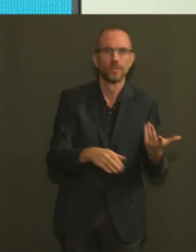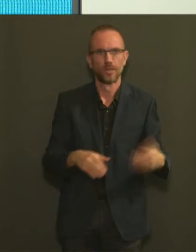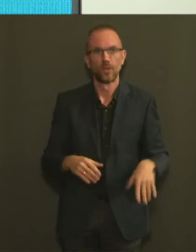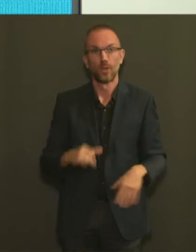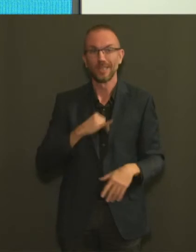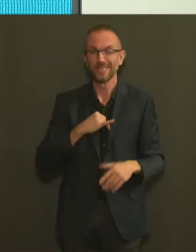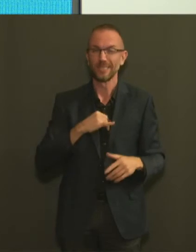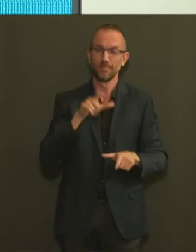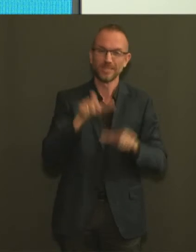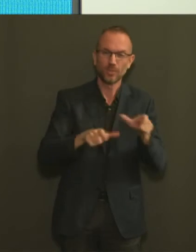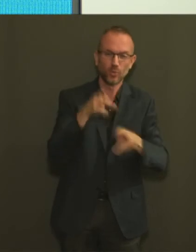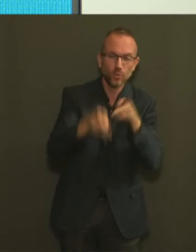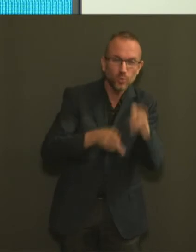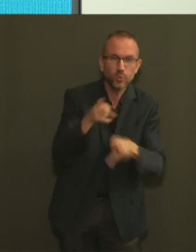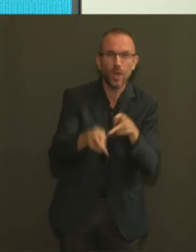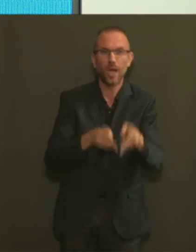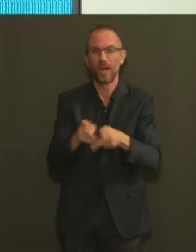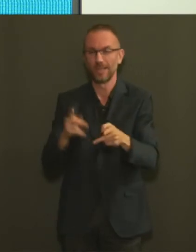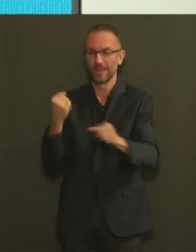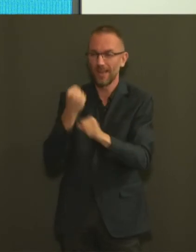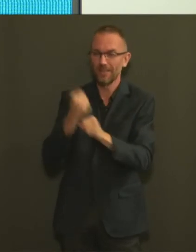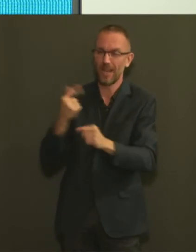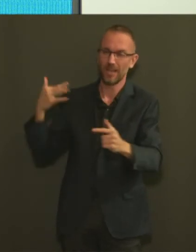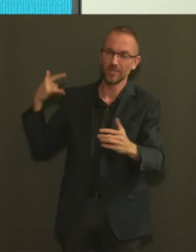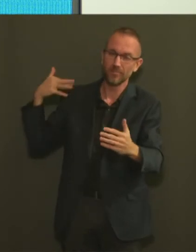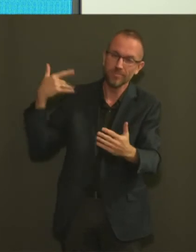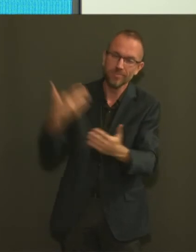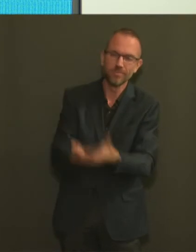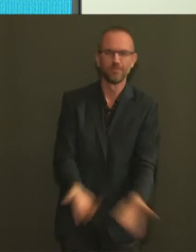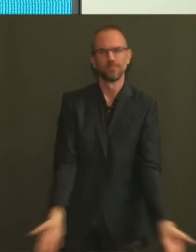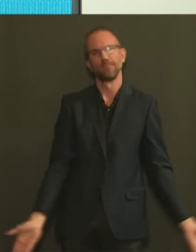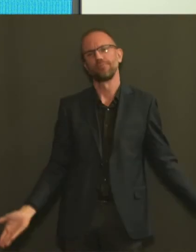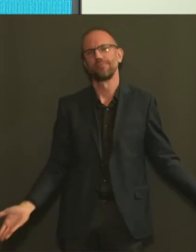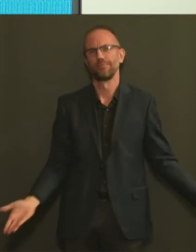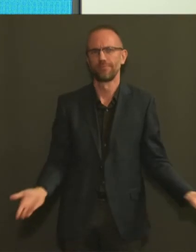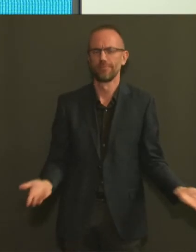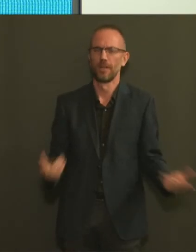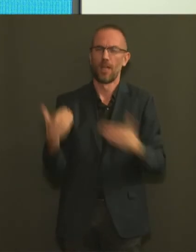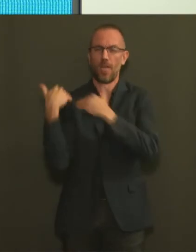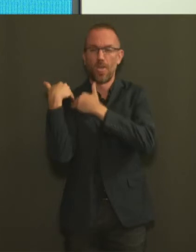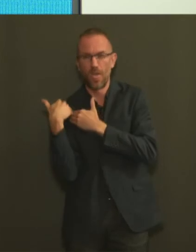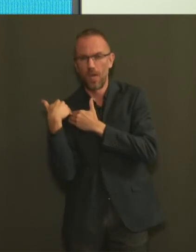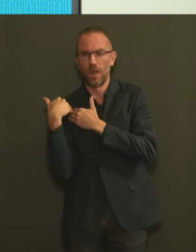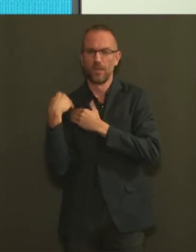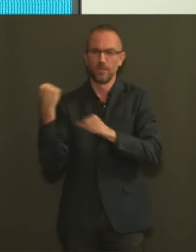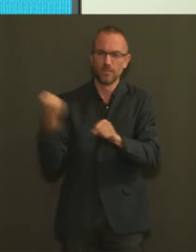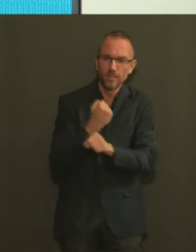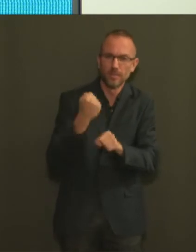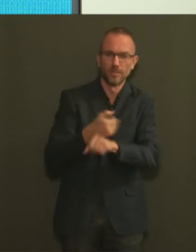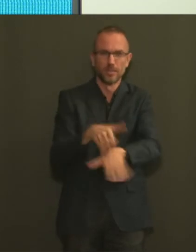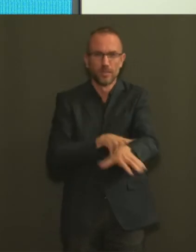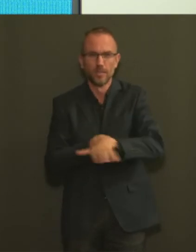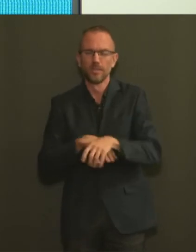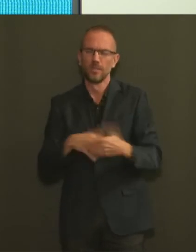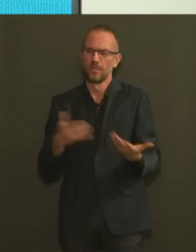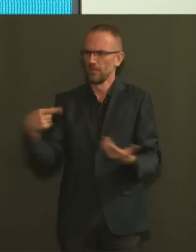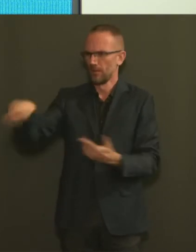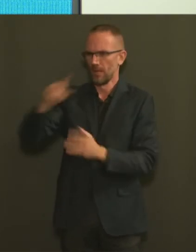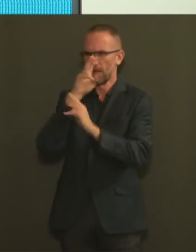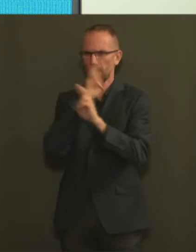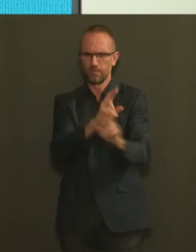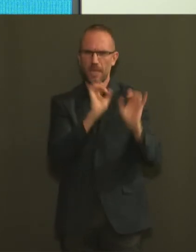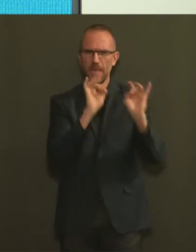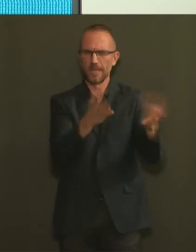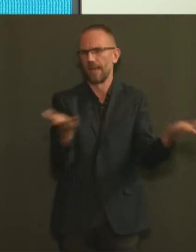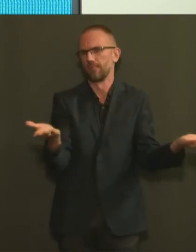personnel de santé il n'est pas le seul ont dû lutter avec difficulté est ardemment pour soigner les personnes qui